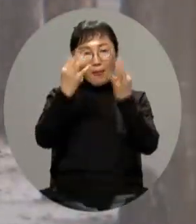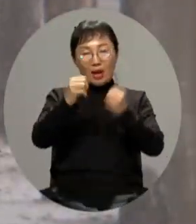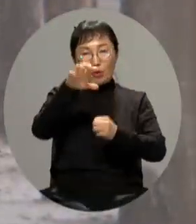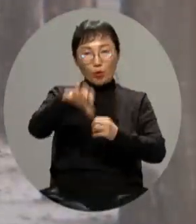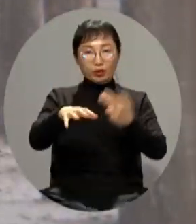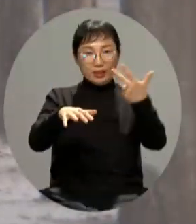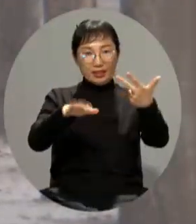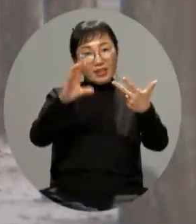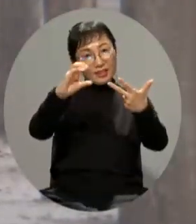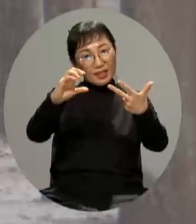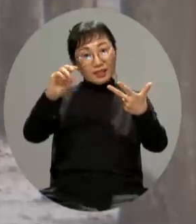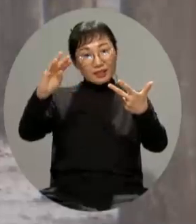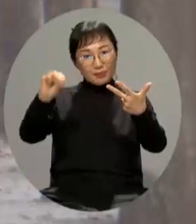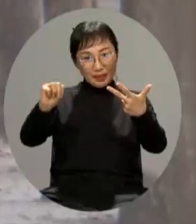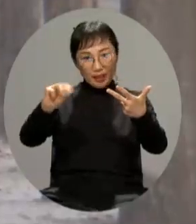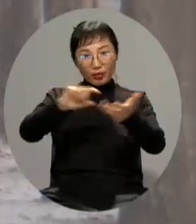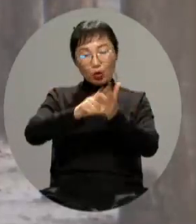이상의 적설량을 기록하겠습니다